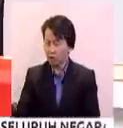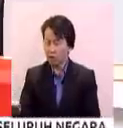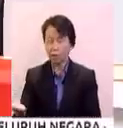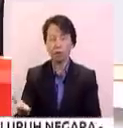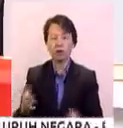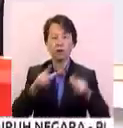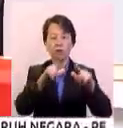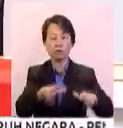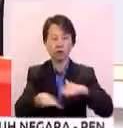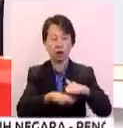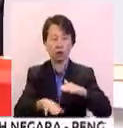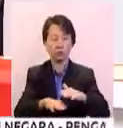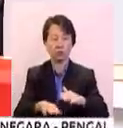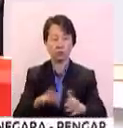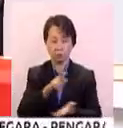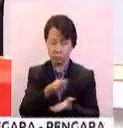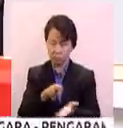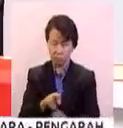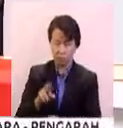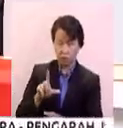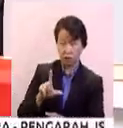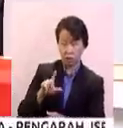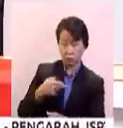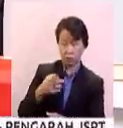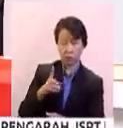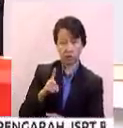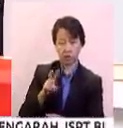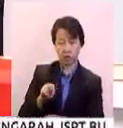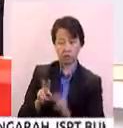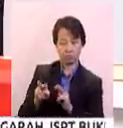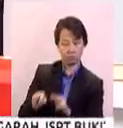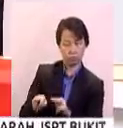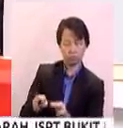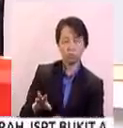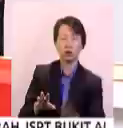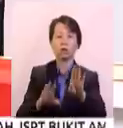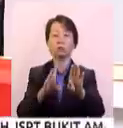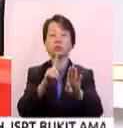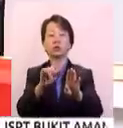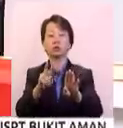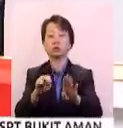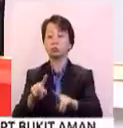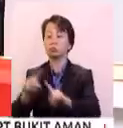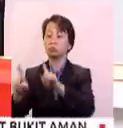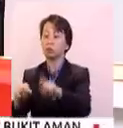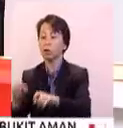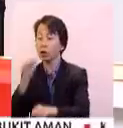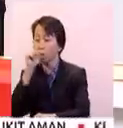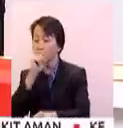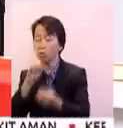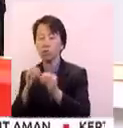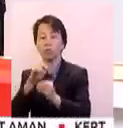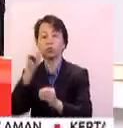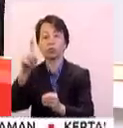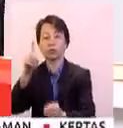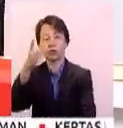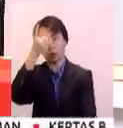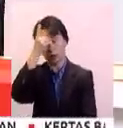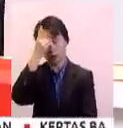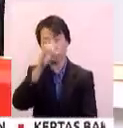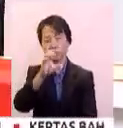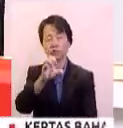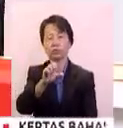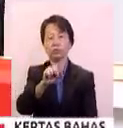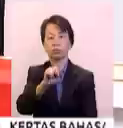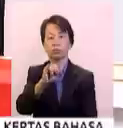di bawah radar LHDN. Dan susulan isu itu, BDiva bertanyakan pendapat penyanyi nombor satu negara Datuk Sri Siti